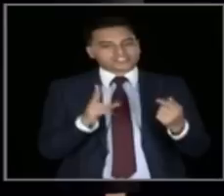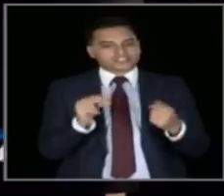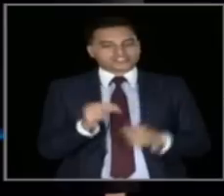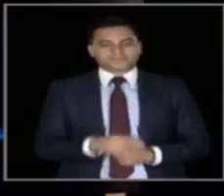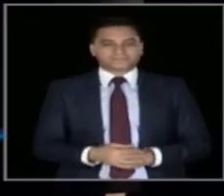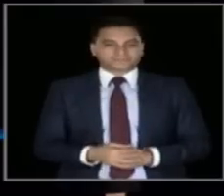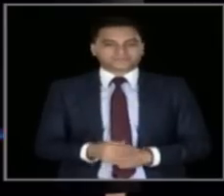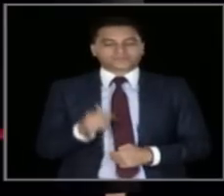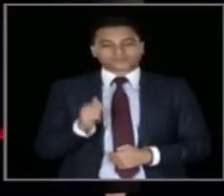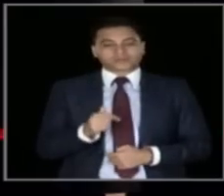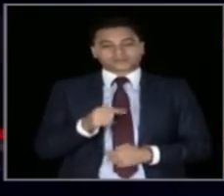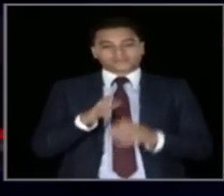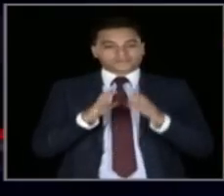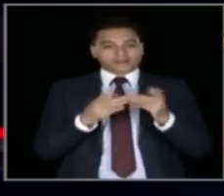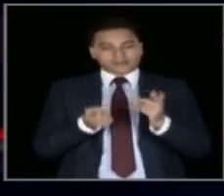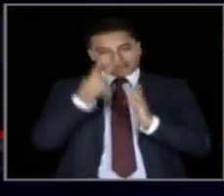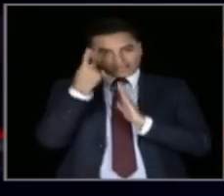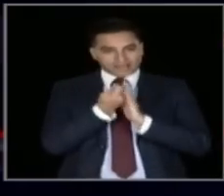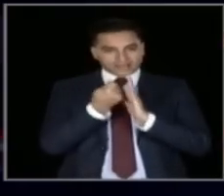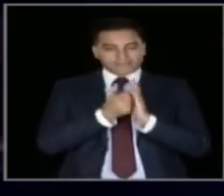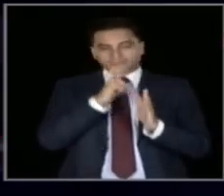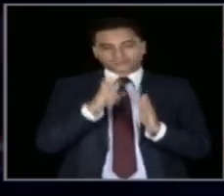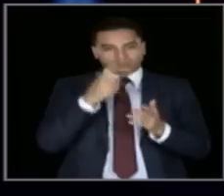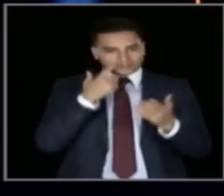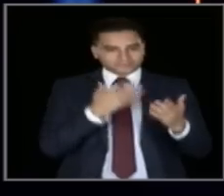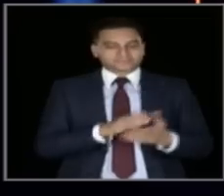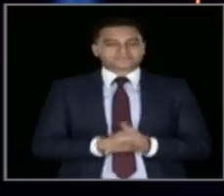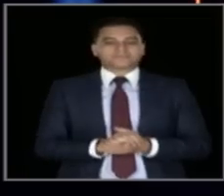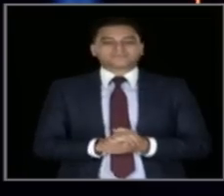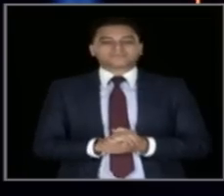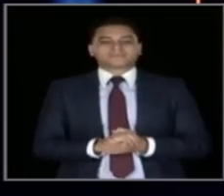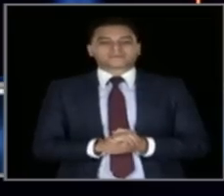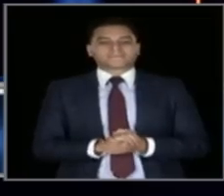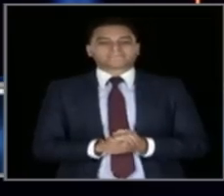20. الهكسوس أدب وسؤال.